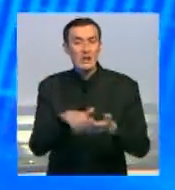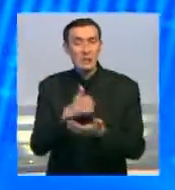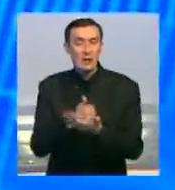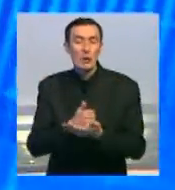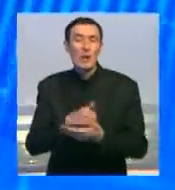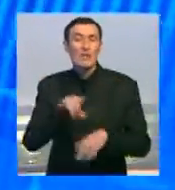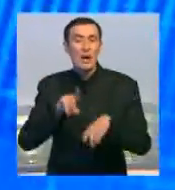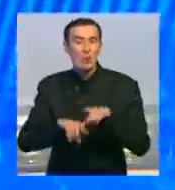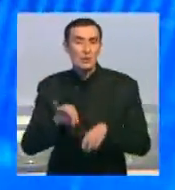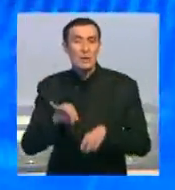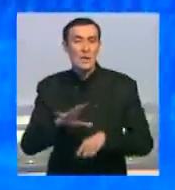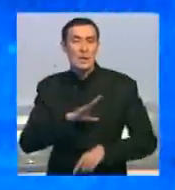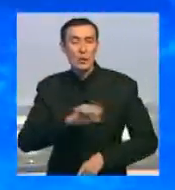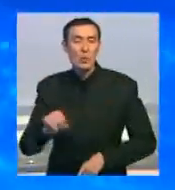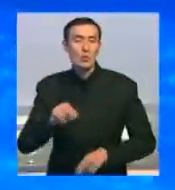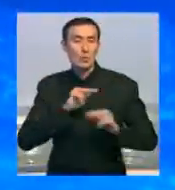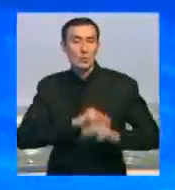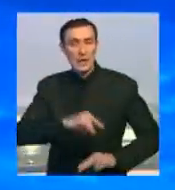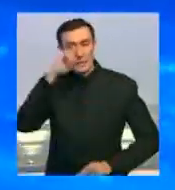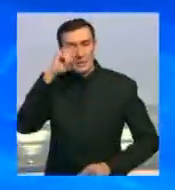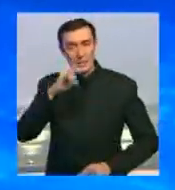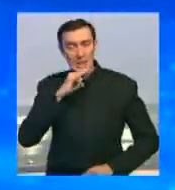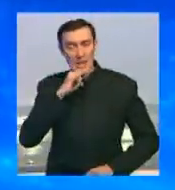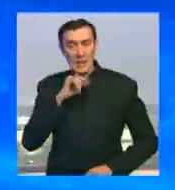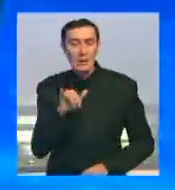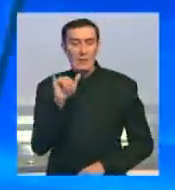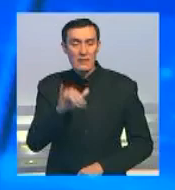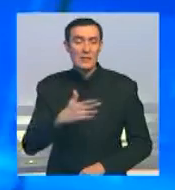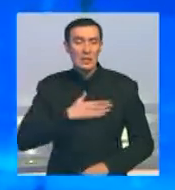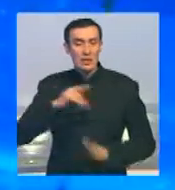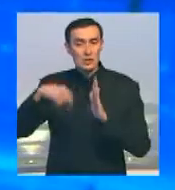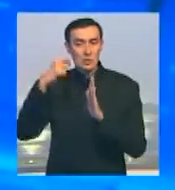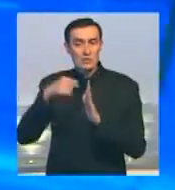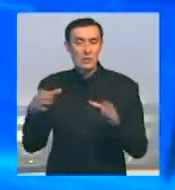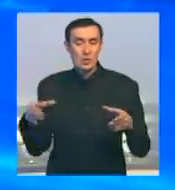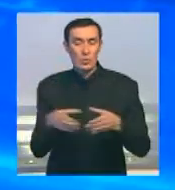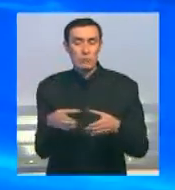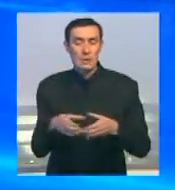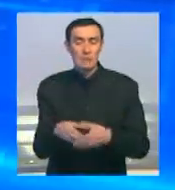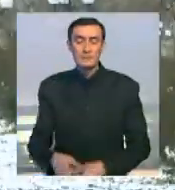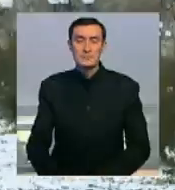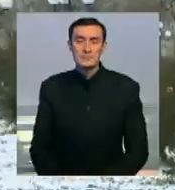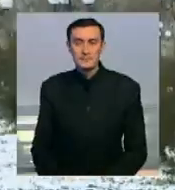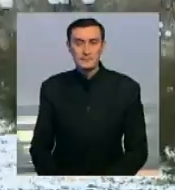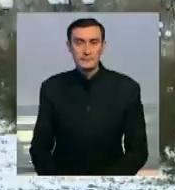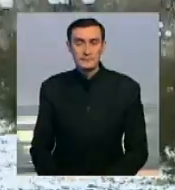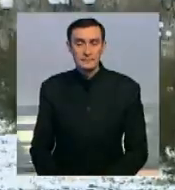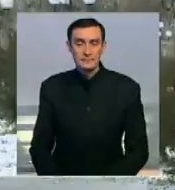родине мажилисмен и герой труда Казахстана побывала Райхан Тажибаева.